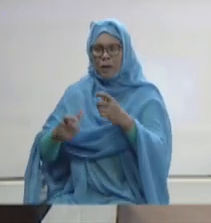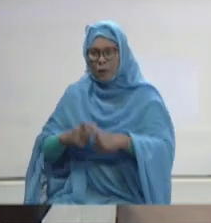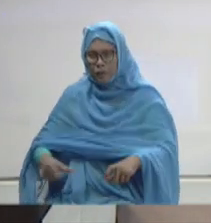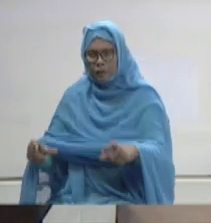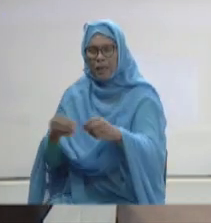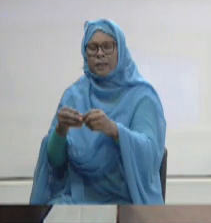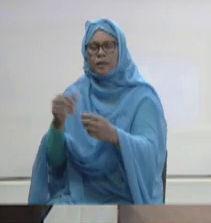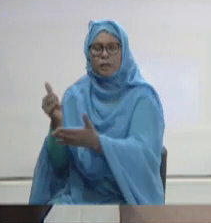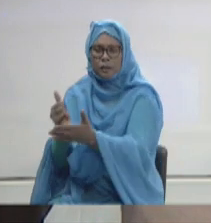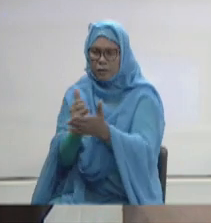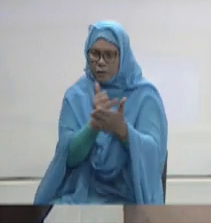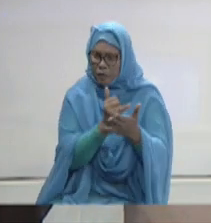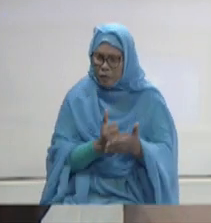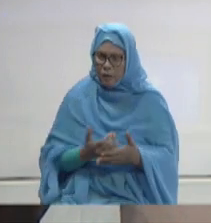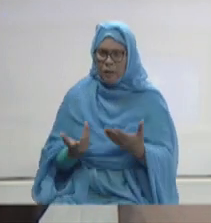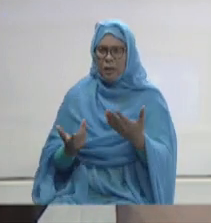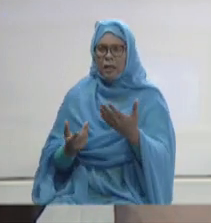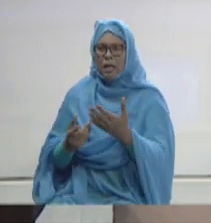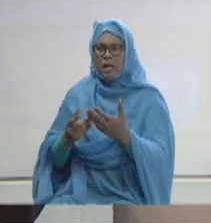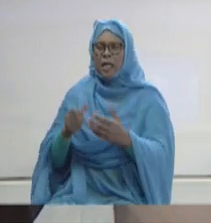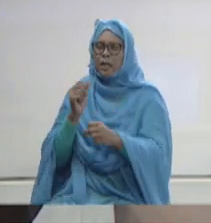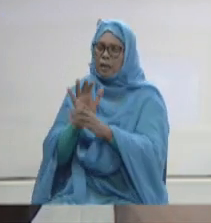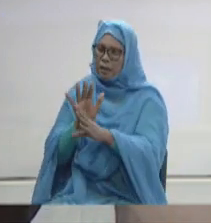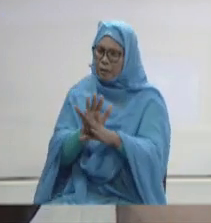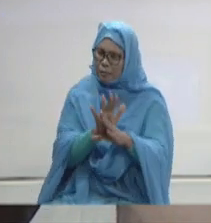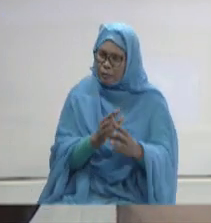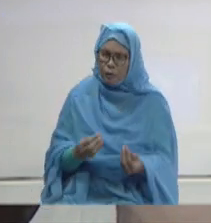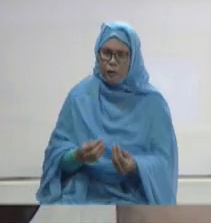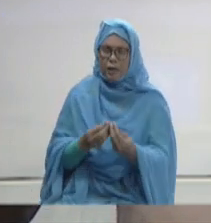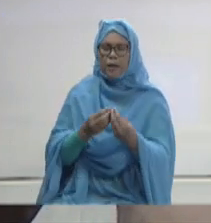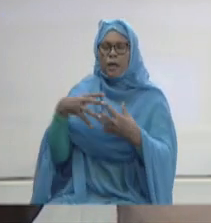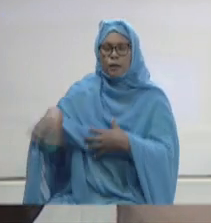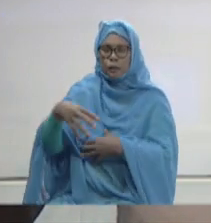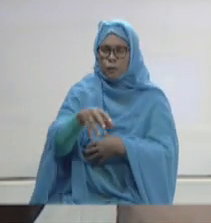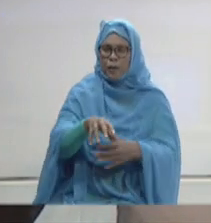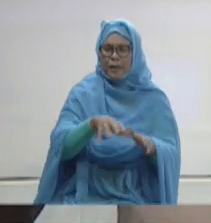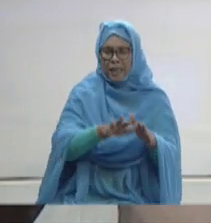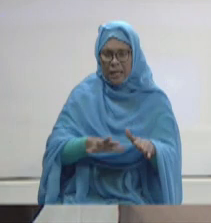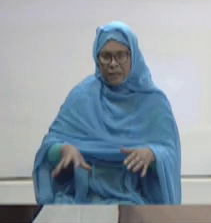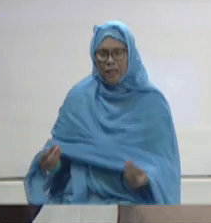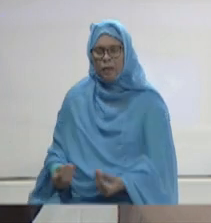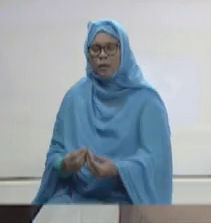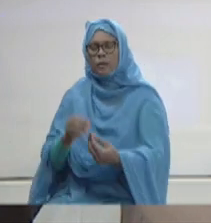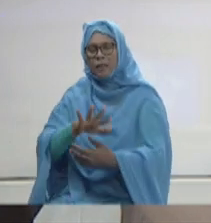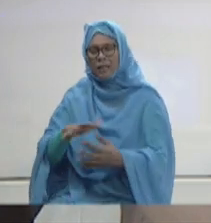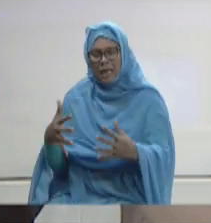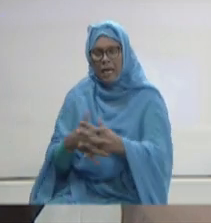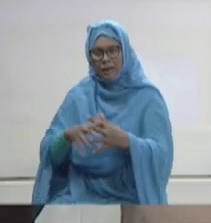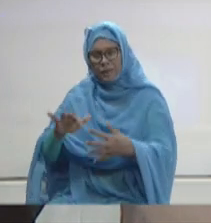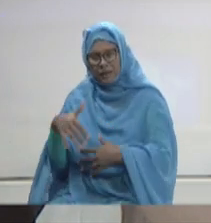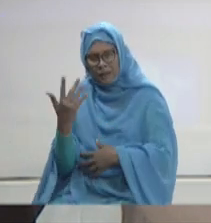الخاصين الاخير تم التاكيد على اهميه دعم دول الساحل وبما ان موريتانيا تتولى الرئاسه الدوريه